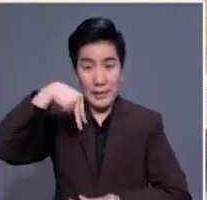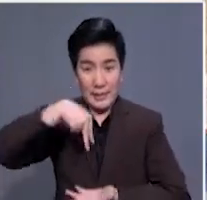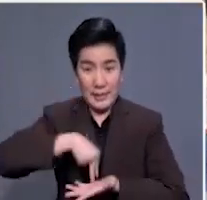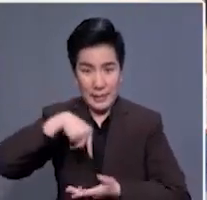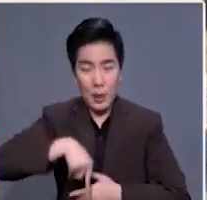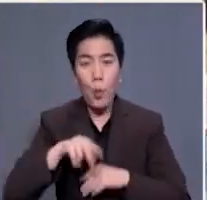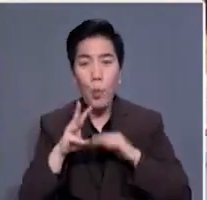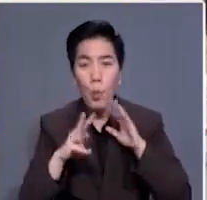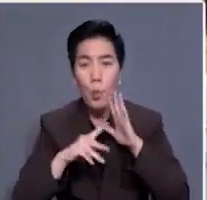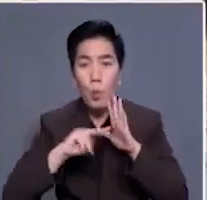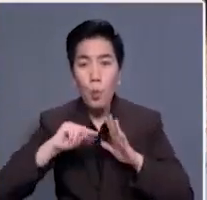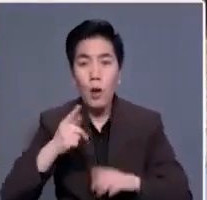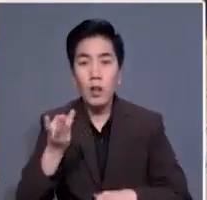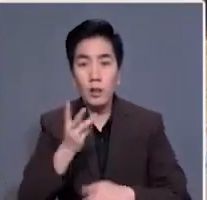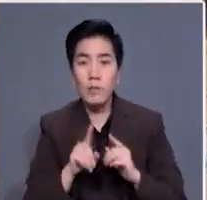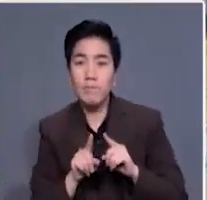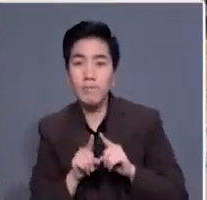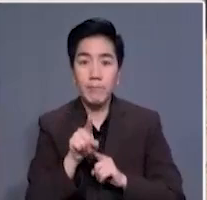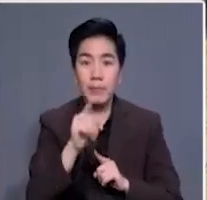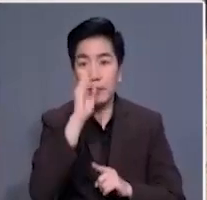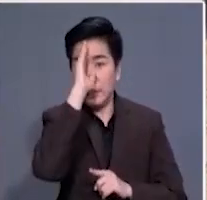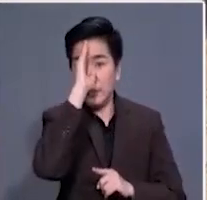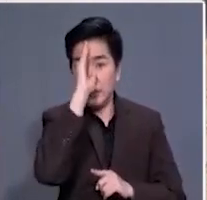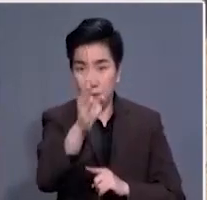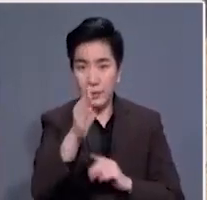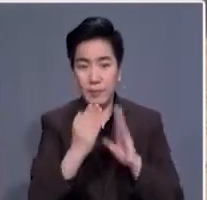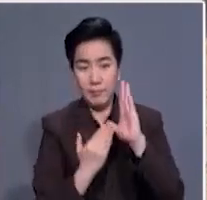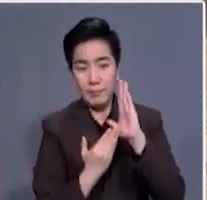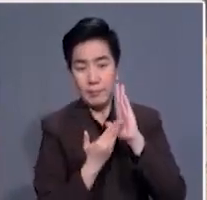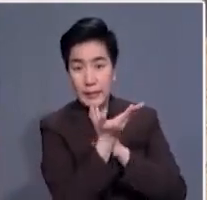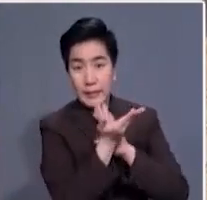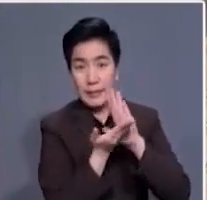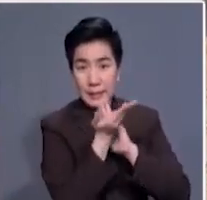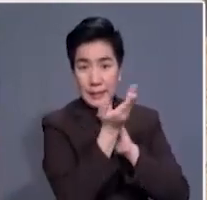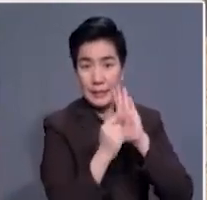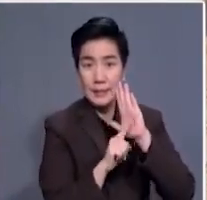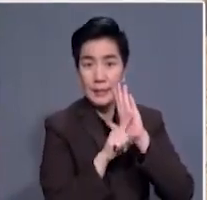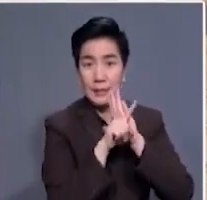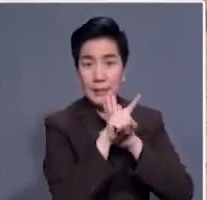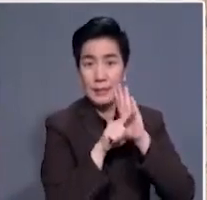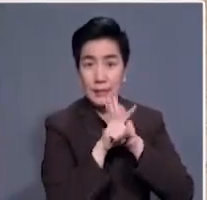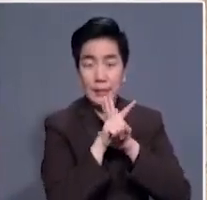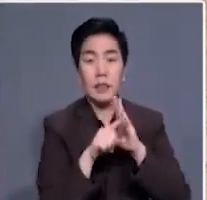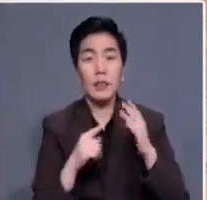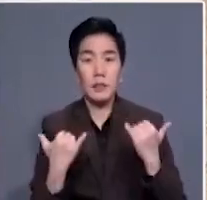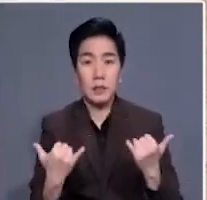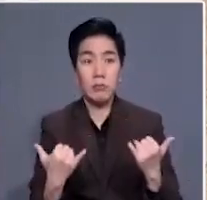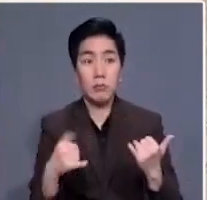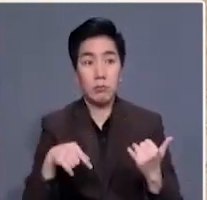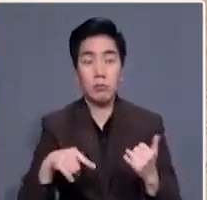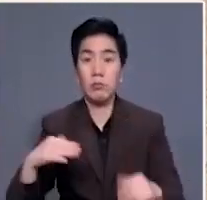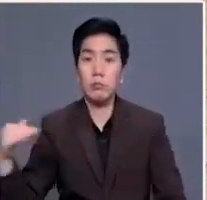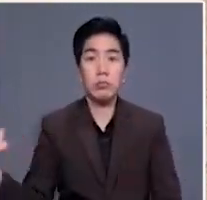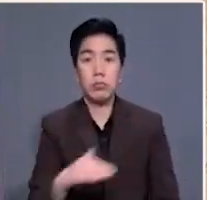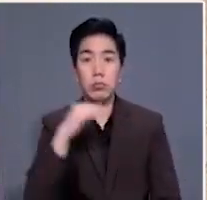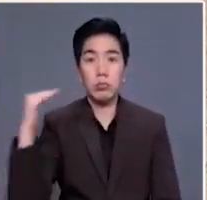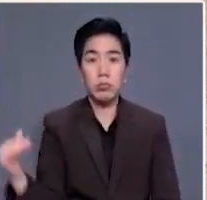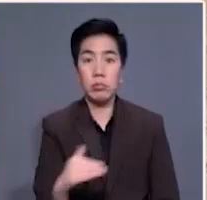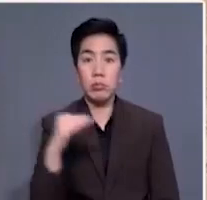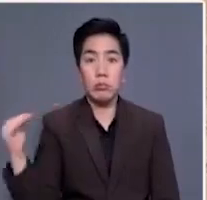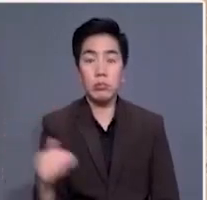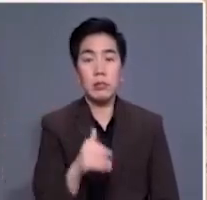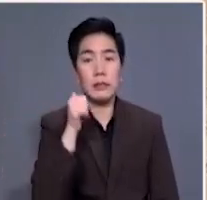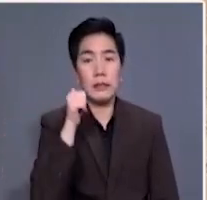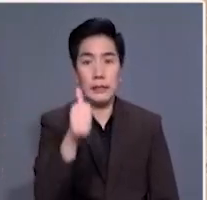ายงานอยู่นี้คือจุดที่จะมุ่งหน้าไปยังทางภาคอีสานนะคะจะเห็นได้ว่าการจราจรในจุดนี้ยังถือว่าคล่องตัวและรถย